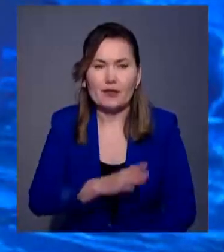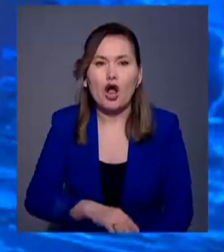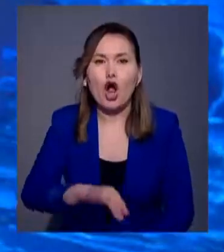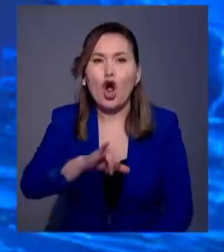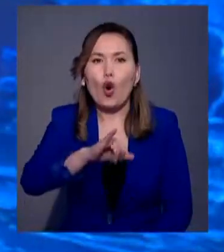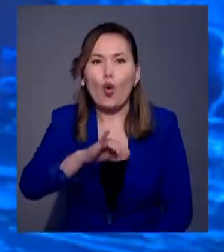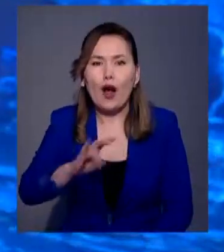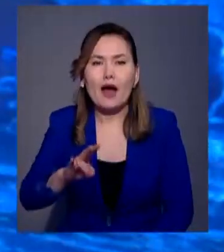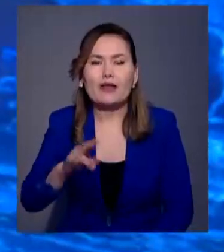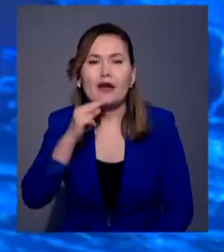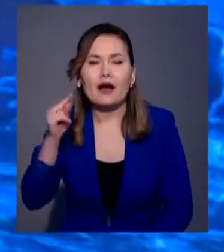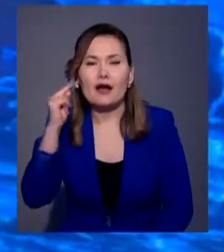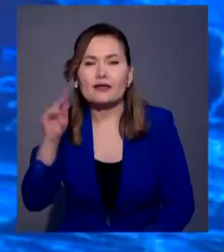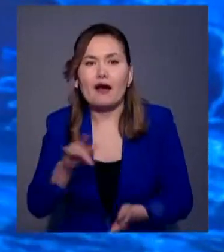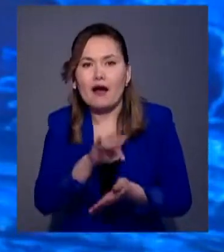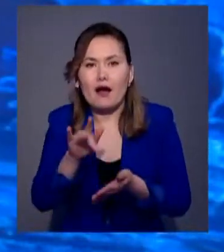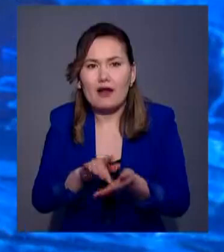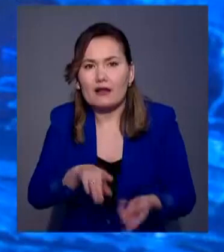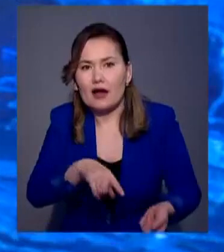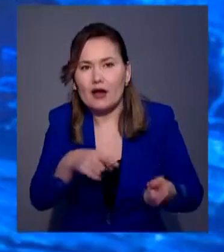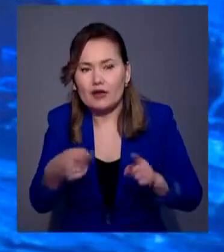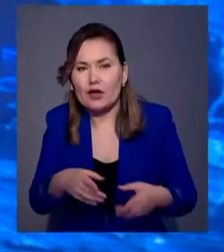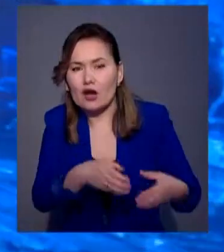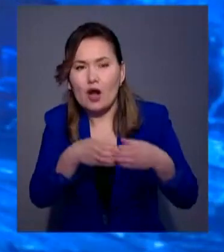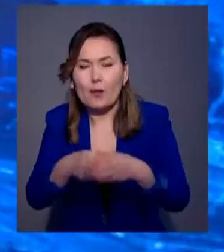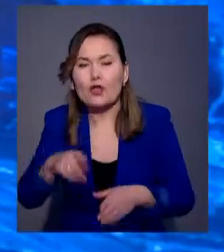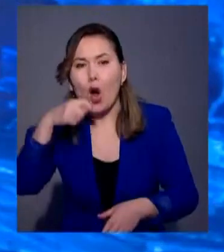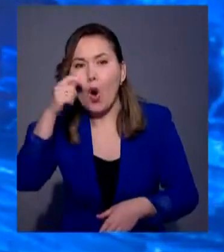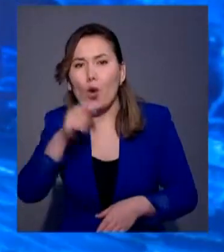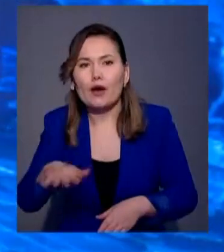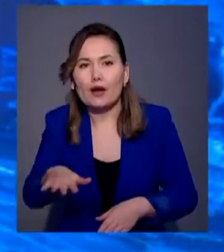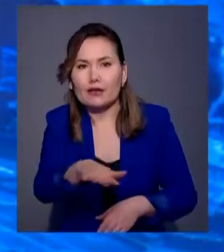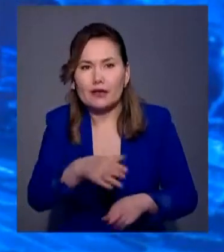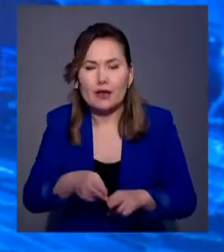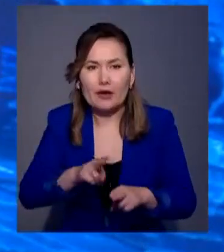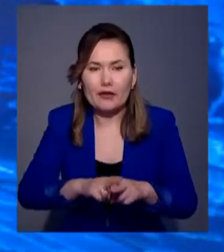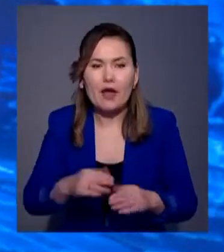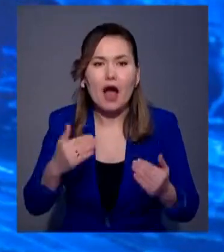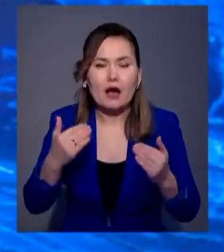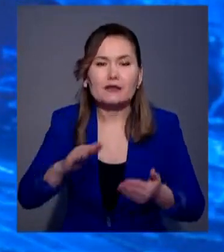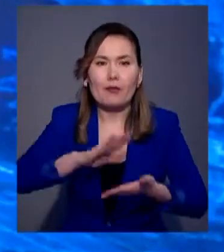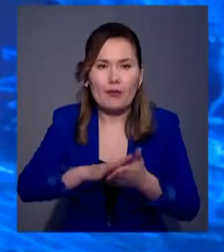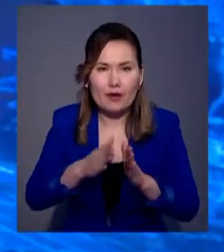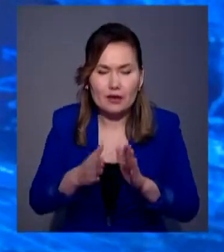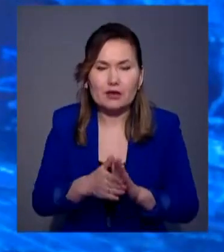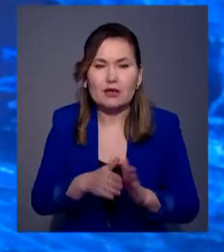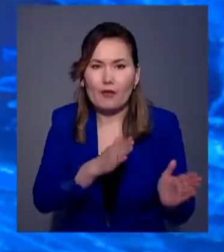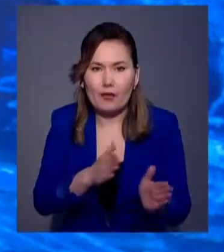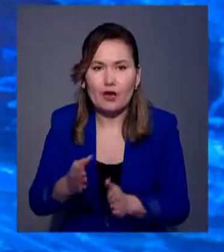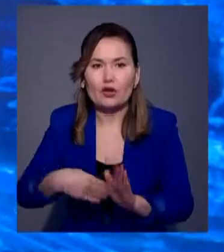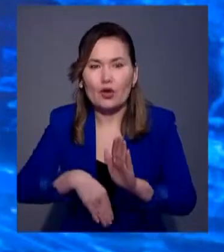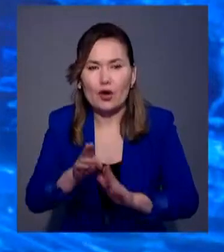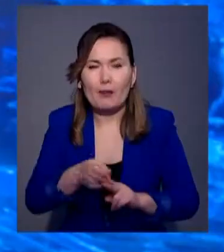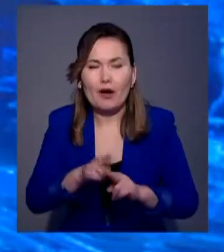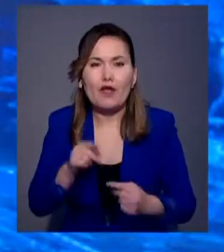Ухань қаласынан эвакуацияланған украиналықтар мен шетелдіктер орналасқан Новые Санжары елді мекеніндегі жағдай тұрақталды.